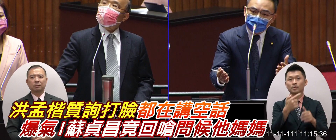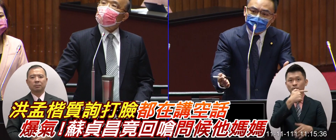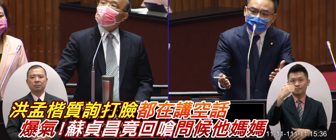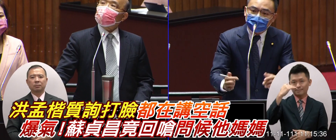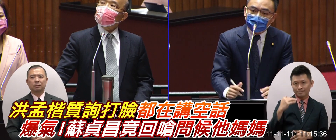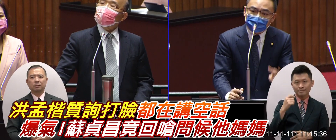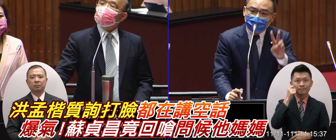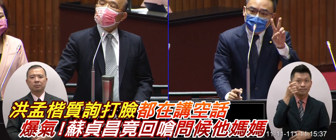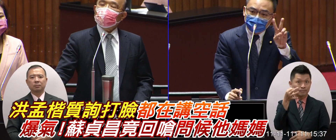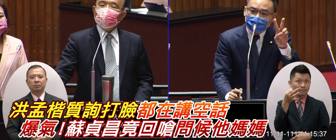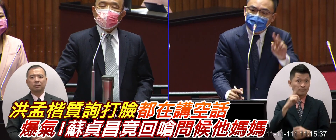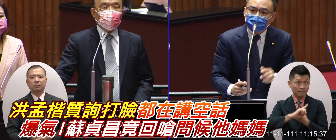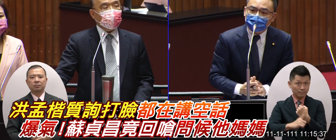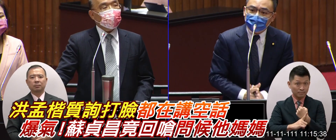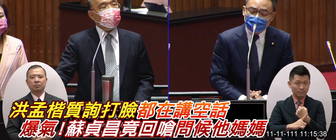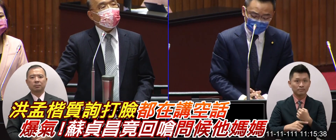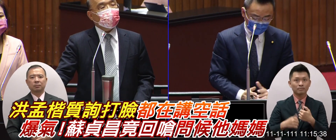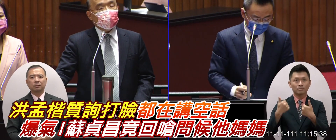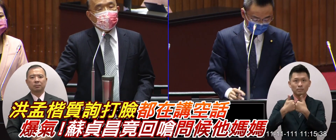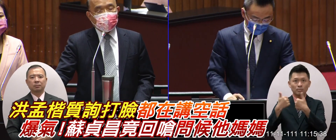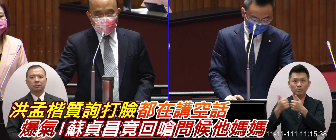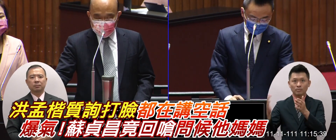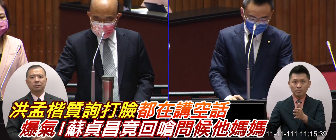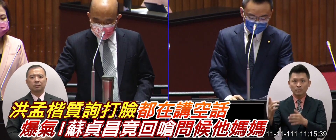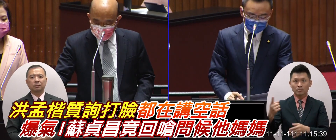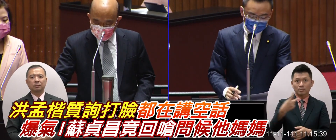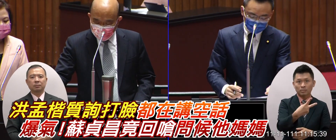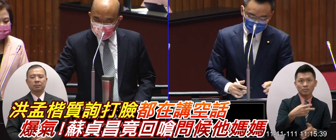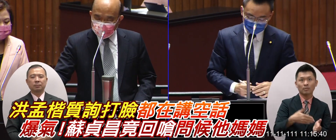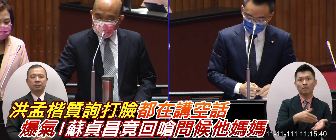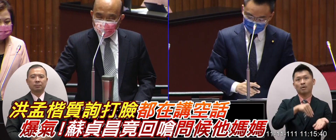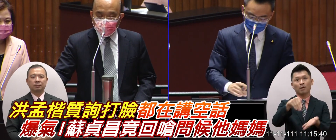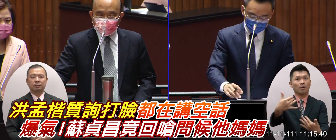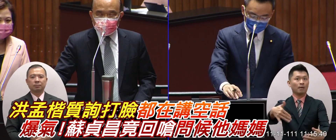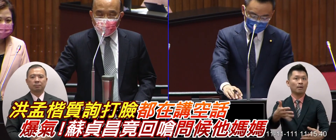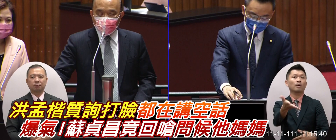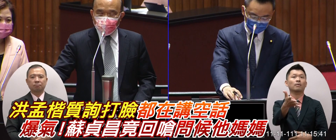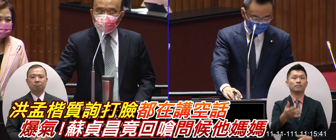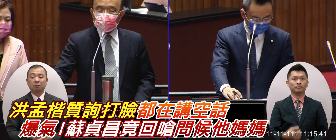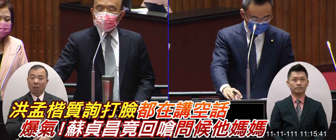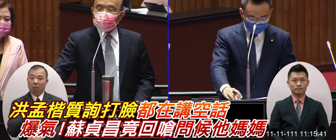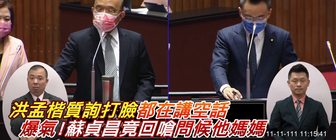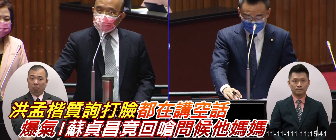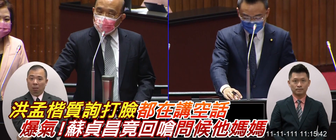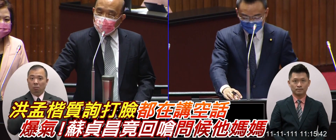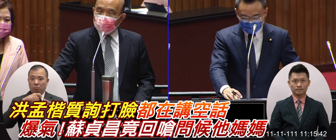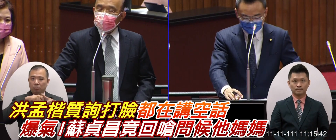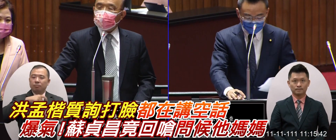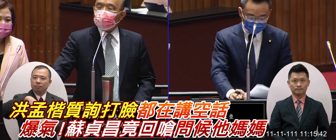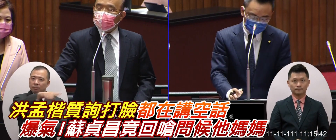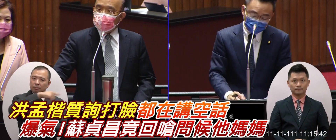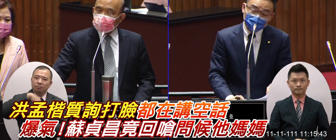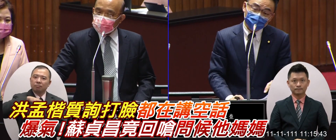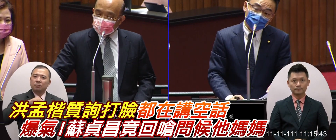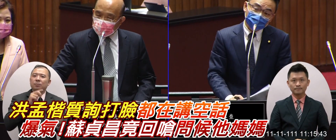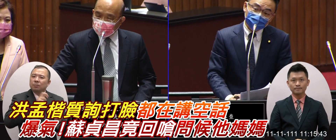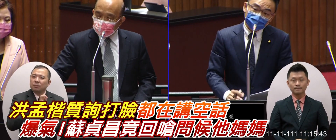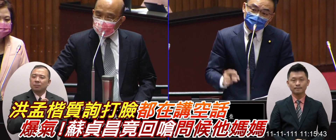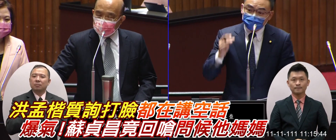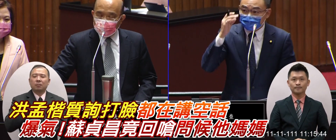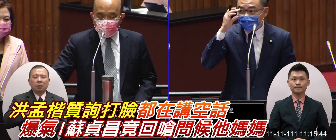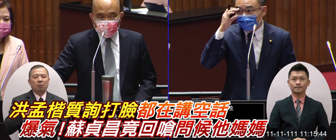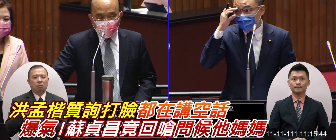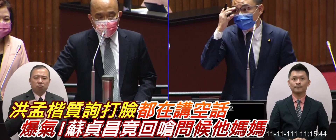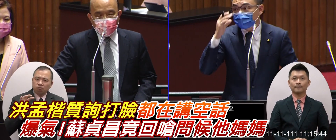为什么还送不进来？过了两个会期了。 我们对于劳工的照顾从没有懈